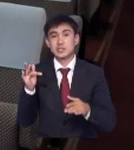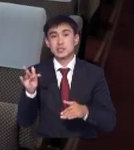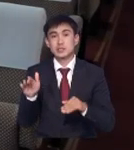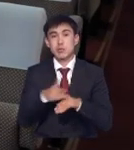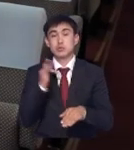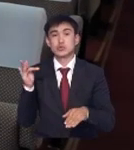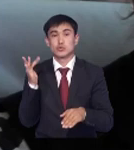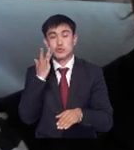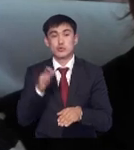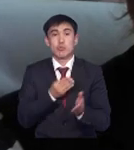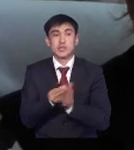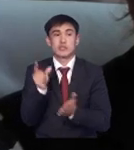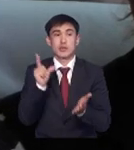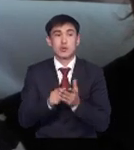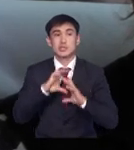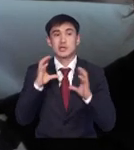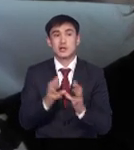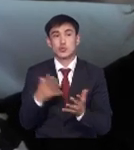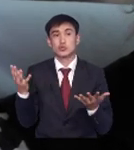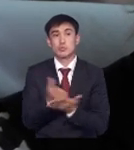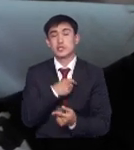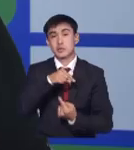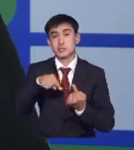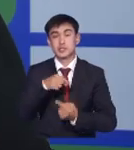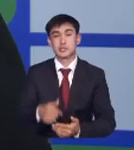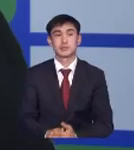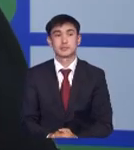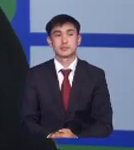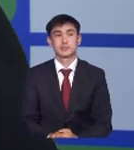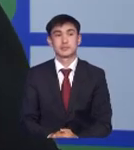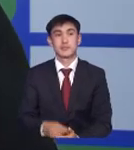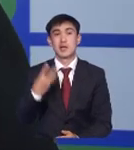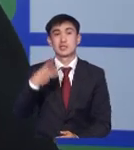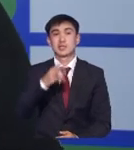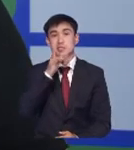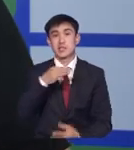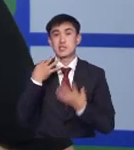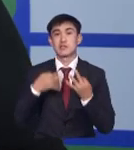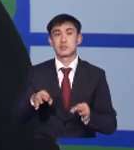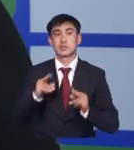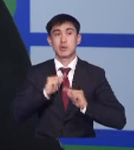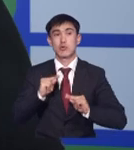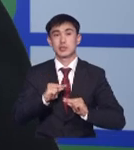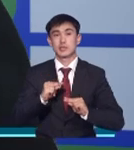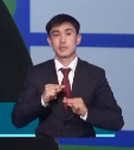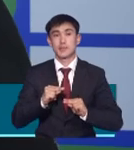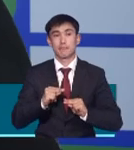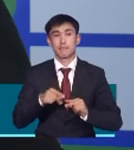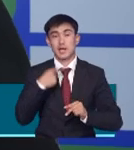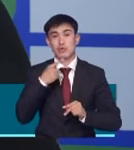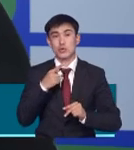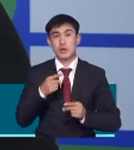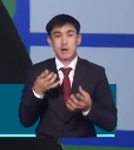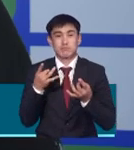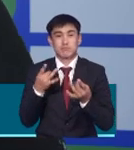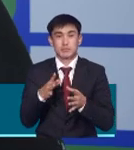уплачивать налоги и сохранять успешность бизнеса 30 лет Независимости работать как попало вот я вам открыто говорю